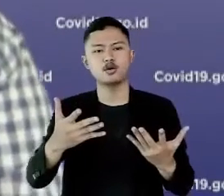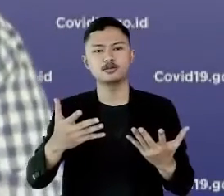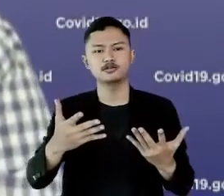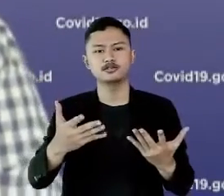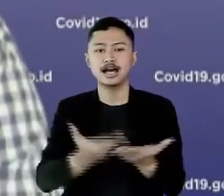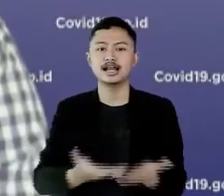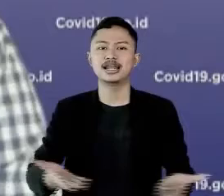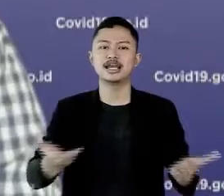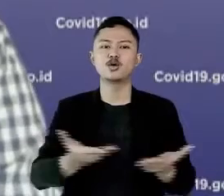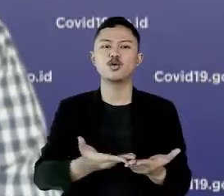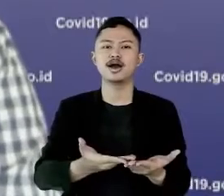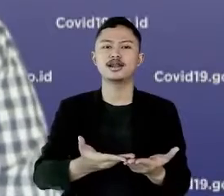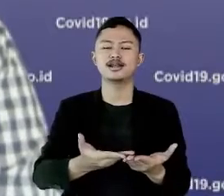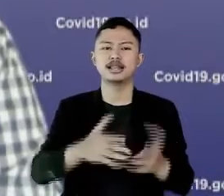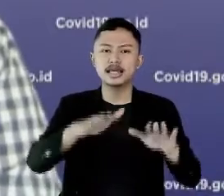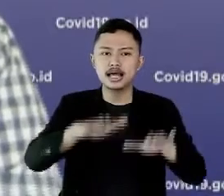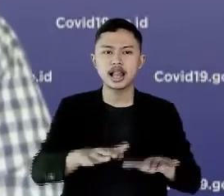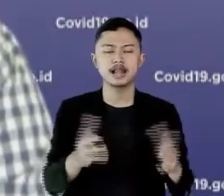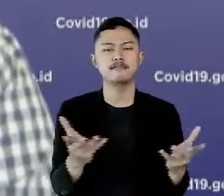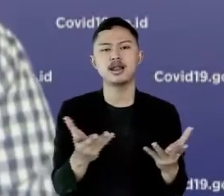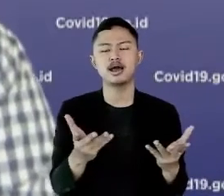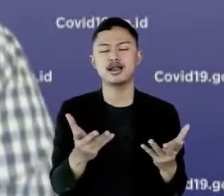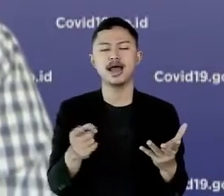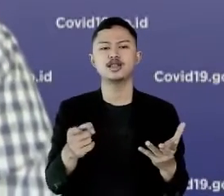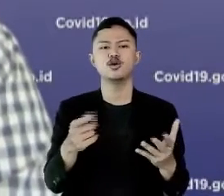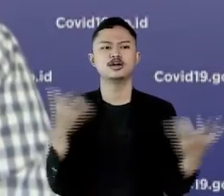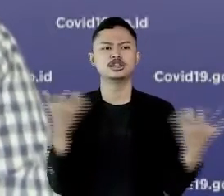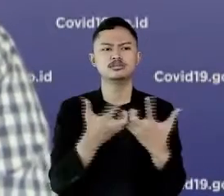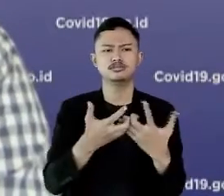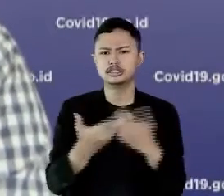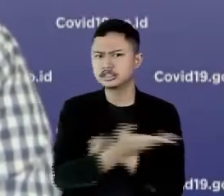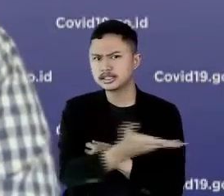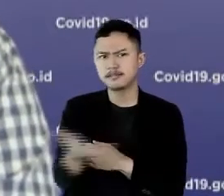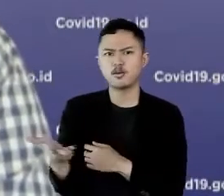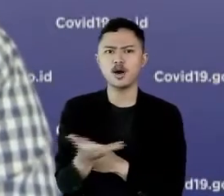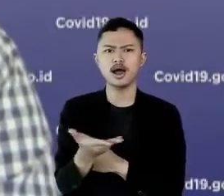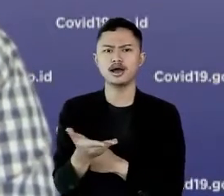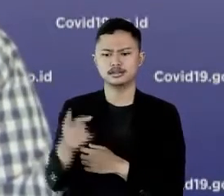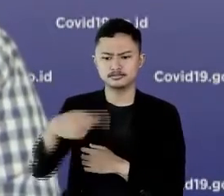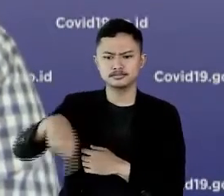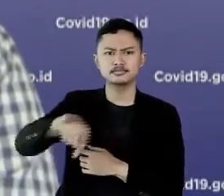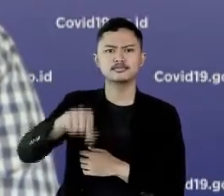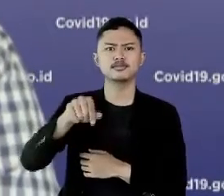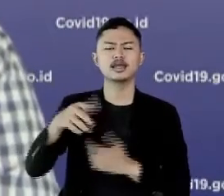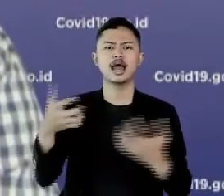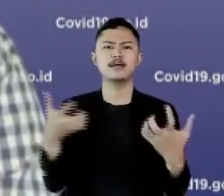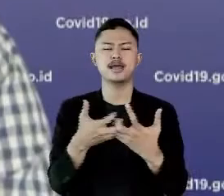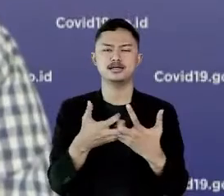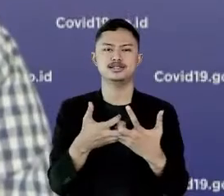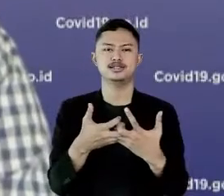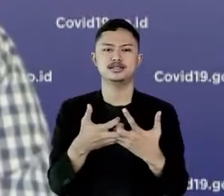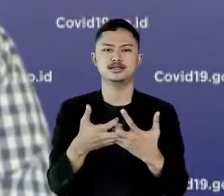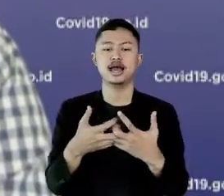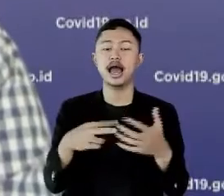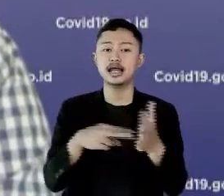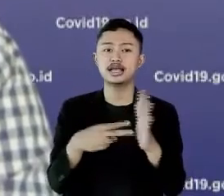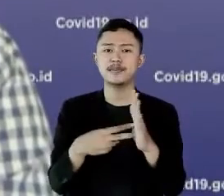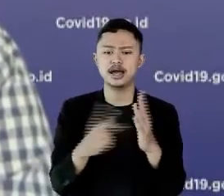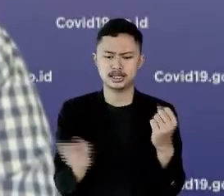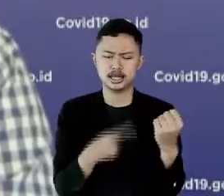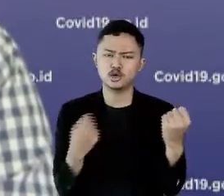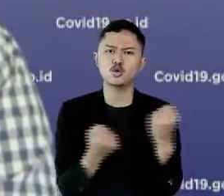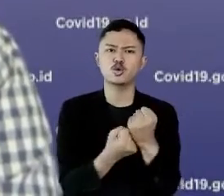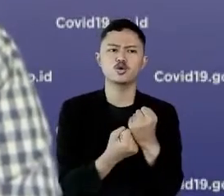Di dalam lingkungan apa tempat kita tinggal. Sehingga kemudian kita bisa memanfaatkan ya, mendorong kemudian perilaku